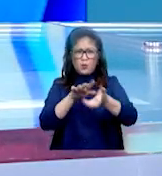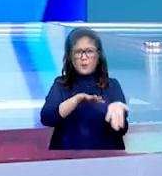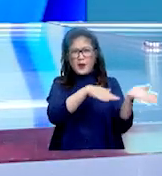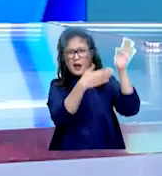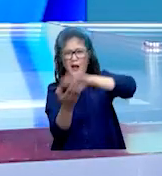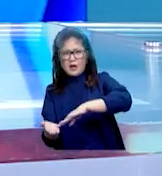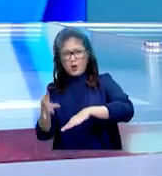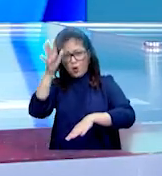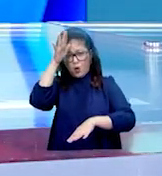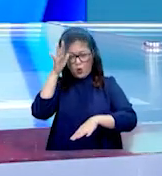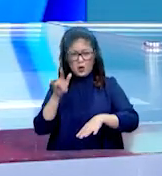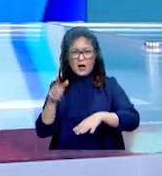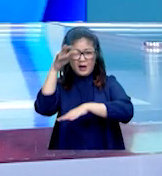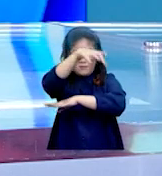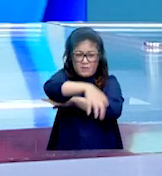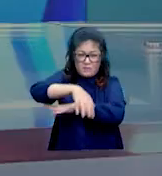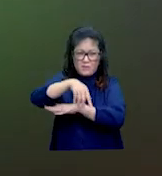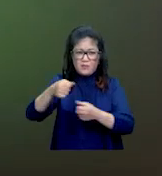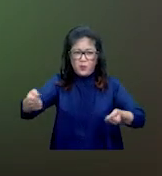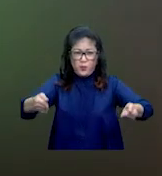kejadian, operator krain terluka.